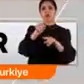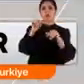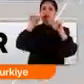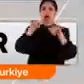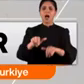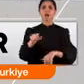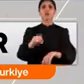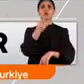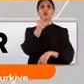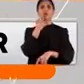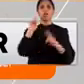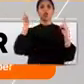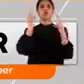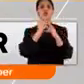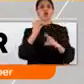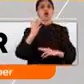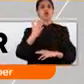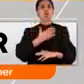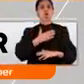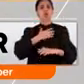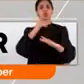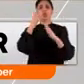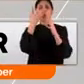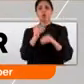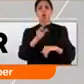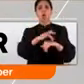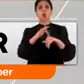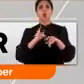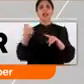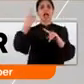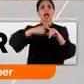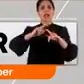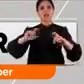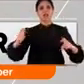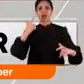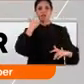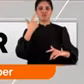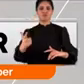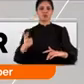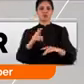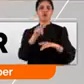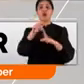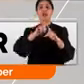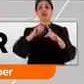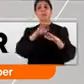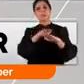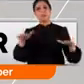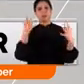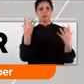de dünyanın önde gelen ülkelerinden pozitif yönde ayrışarak büyümeyle